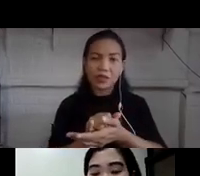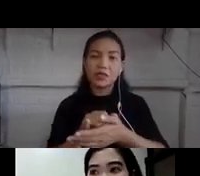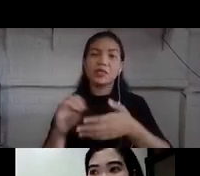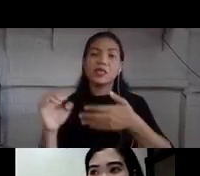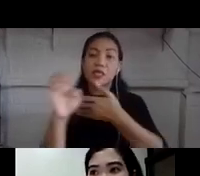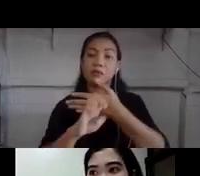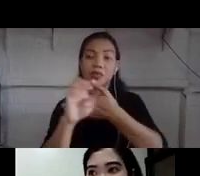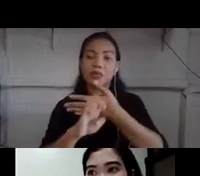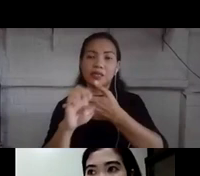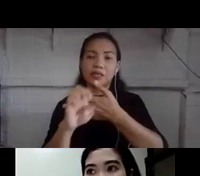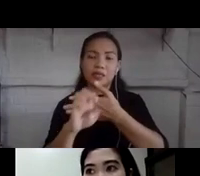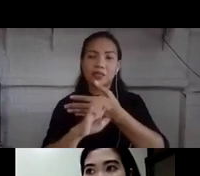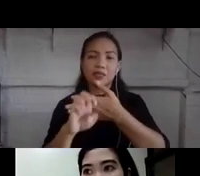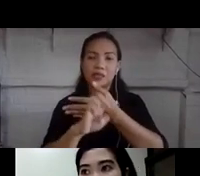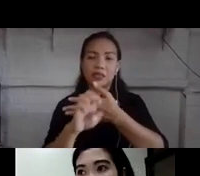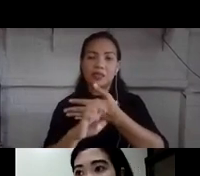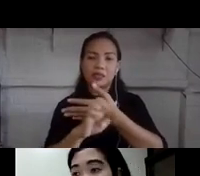edu.ph. Ayan yung